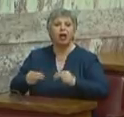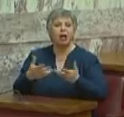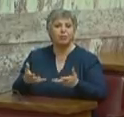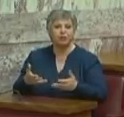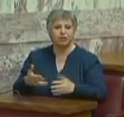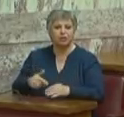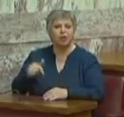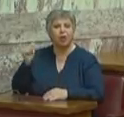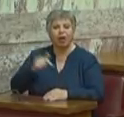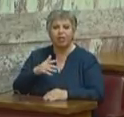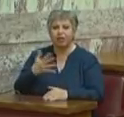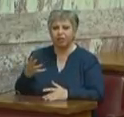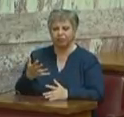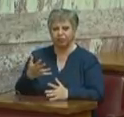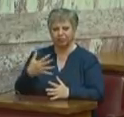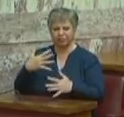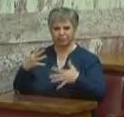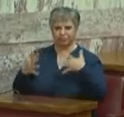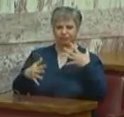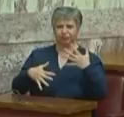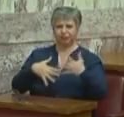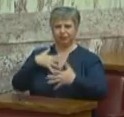χρονικό διάστημα. Διαψεύστηκαν.